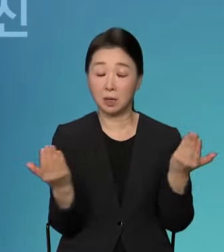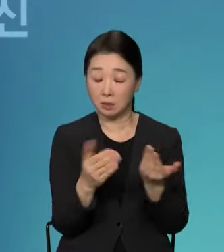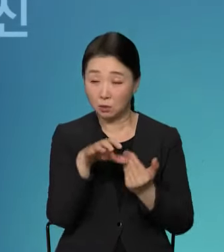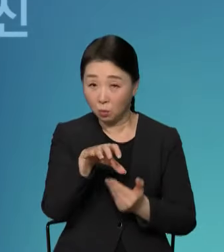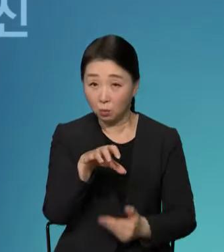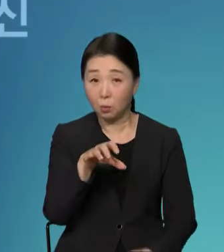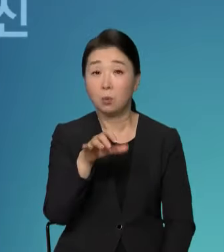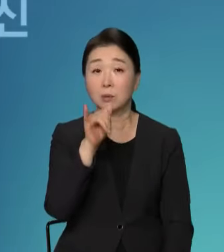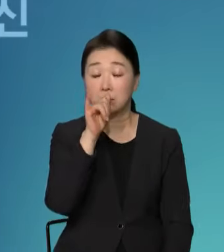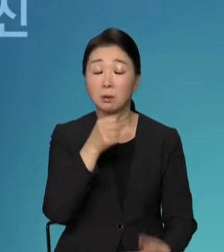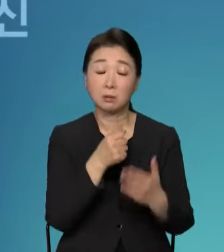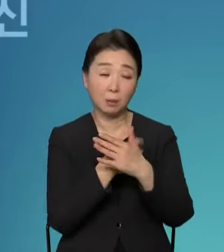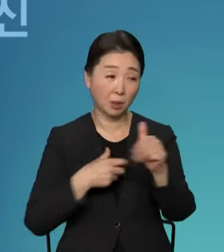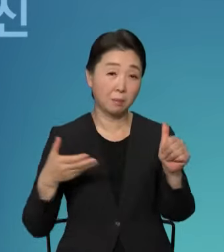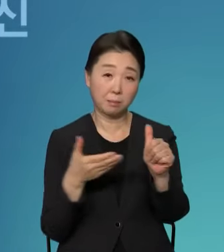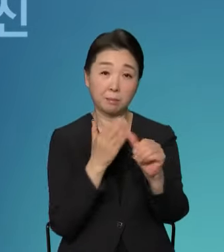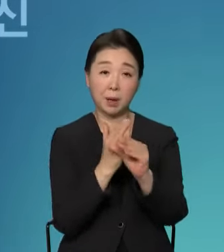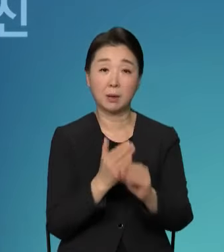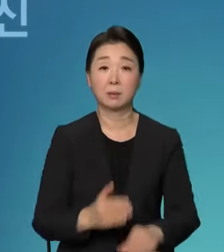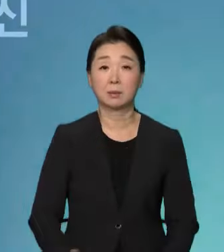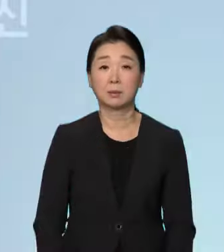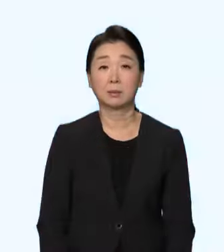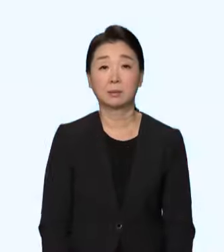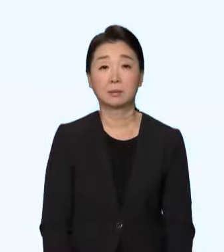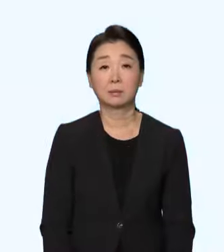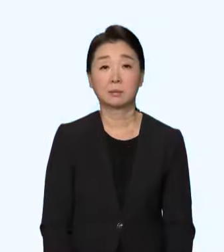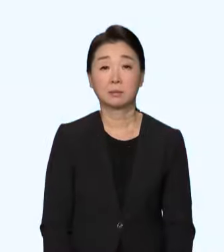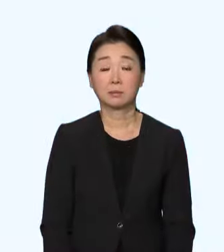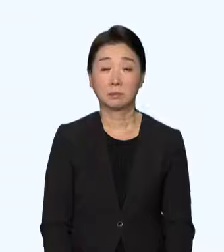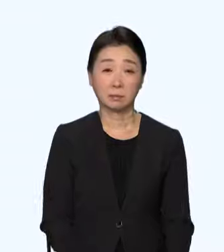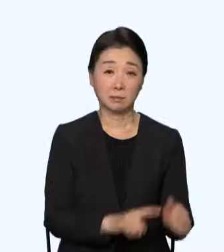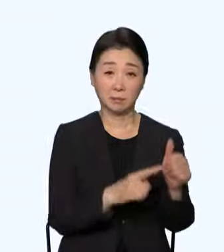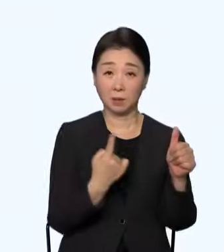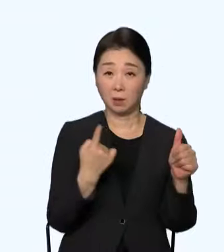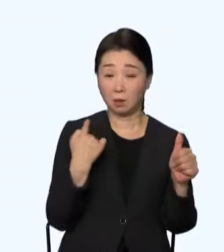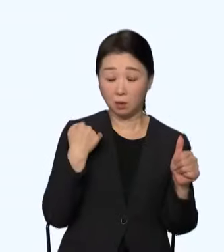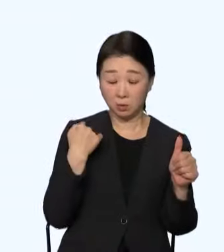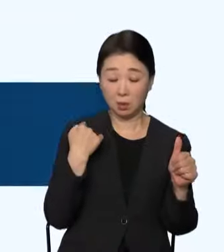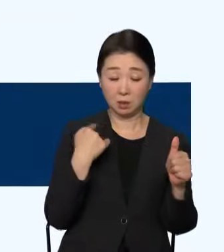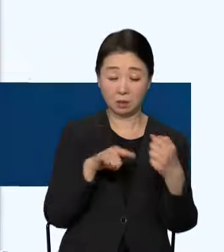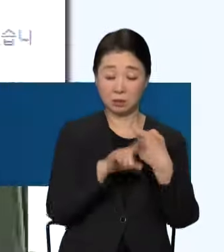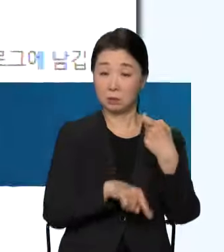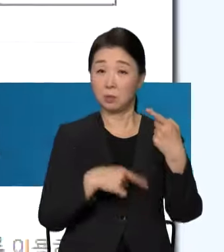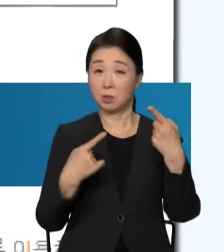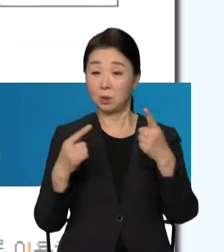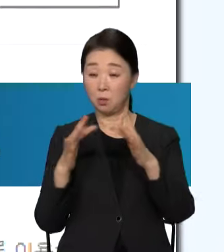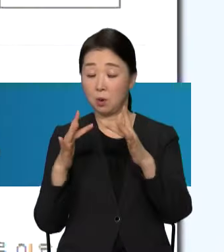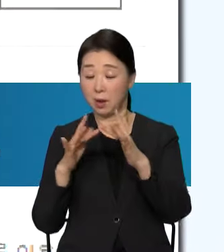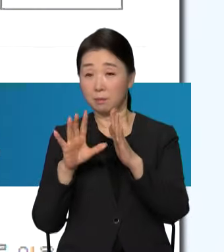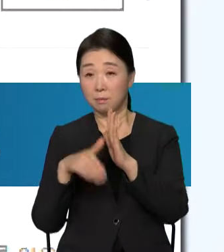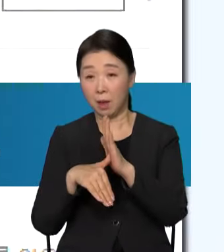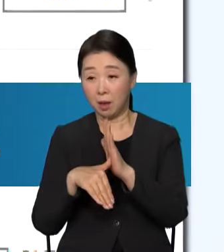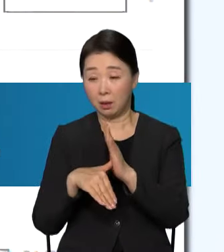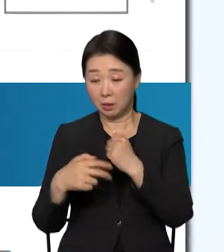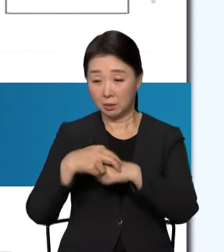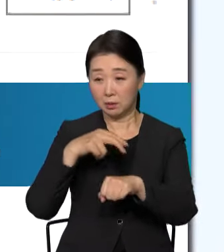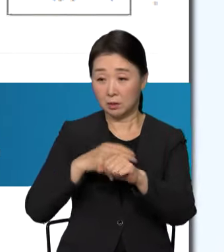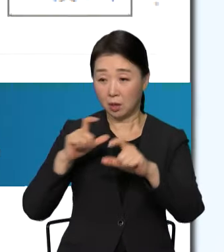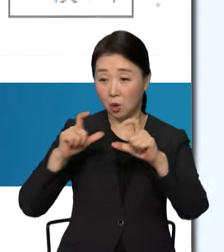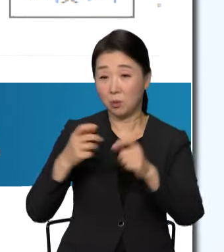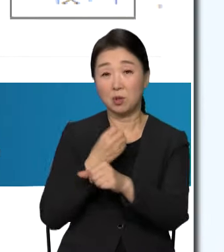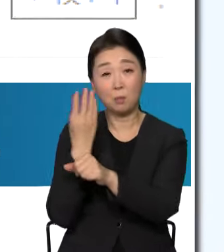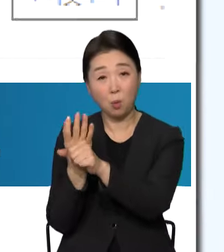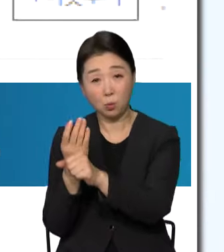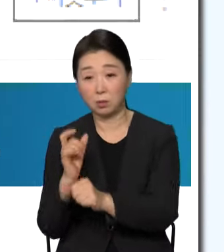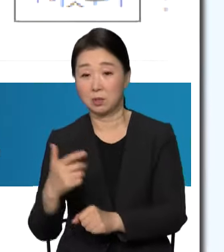근무지에서 일하고 있다는 것, 이렇게 말했습니다. A씨는 어제 온라인 커뮤니티와 블로그에 의사 커뮤니티를 폭로한다는